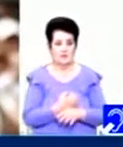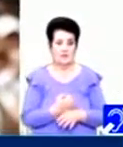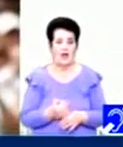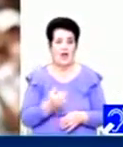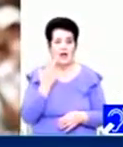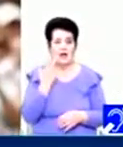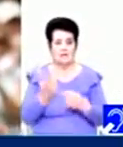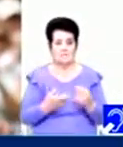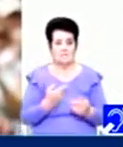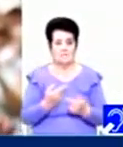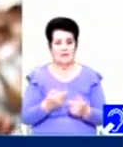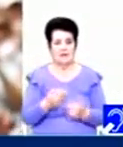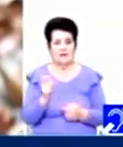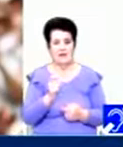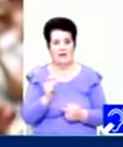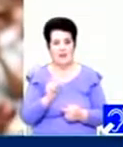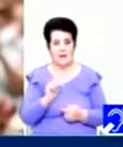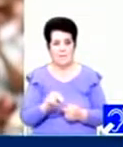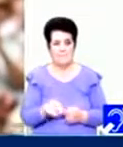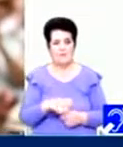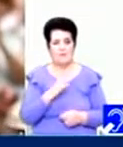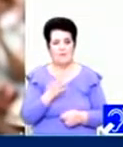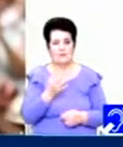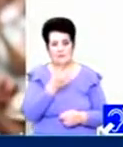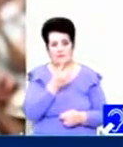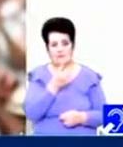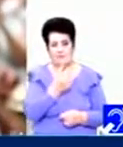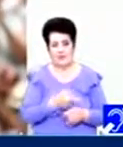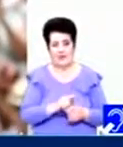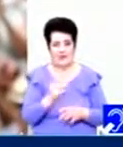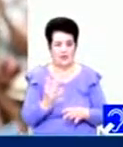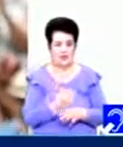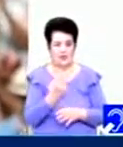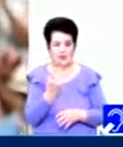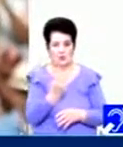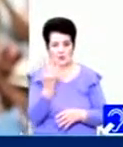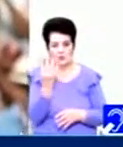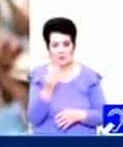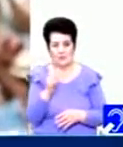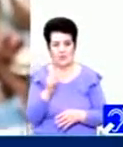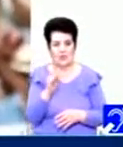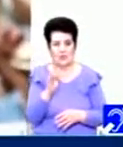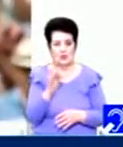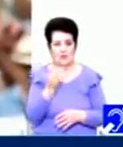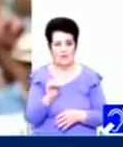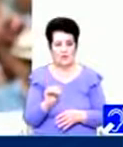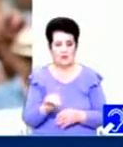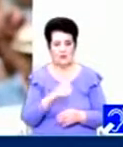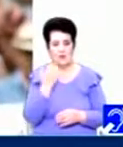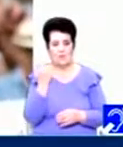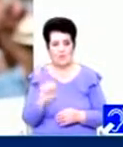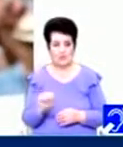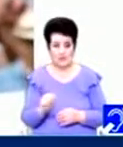France 24 a anunțat, Simona Halep a torpilat tentativa Serena Williams de a câștiga al 24-lea trofeu de Grand Slam și a obținut o